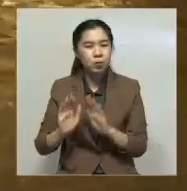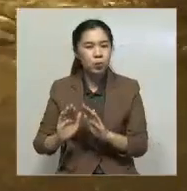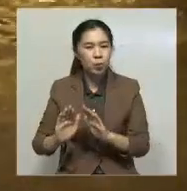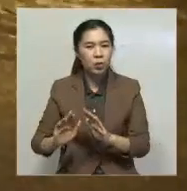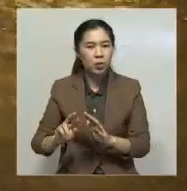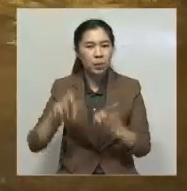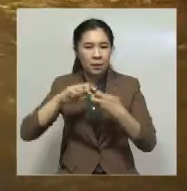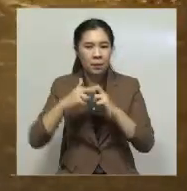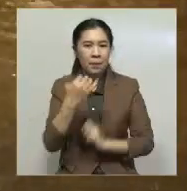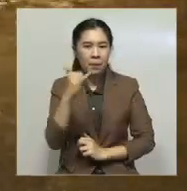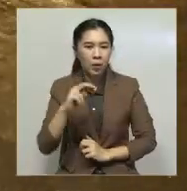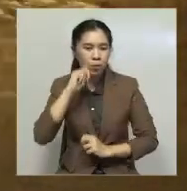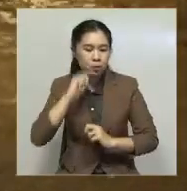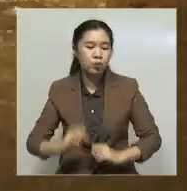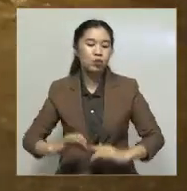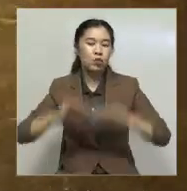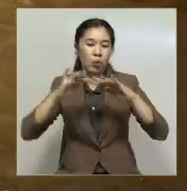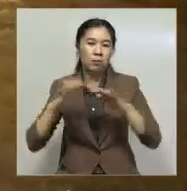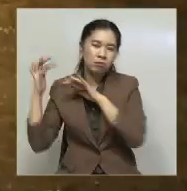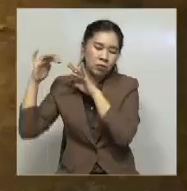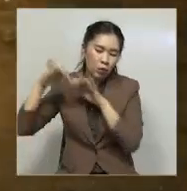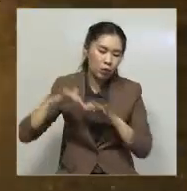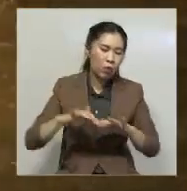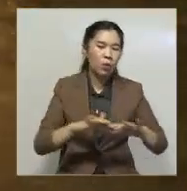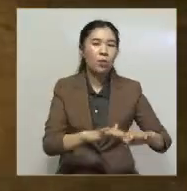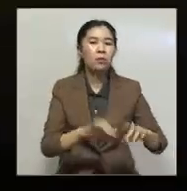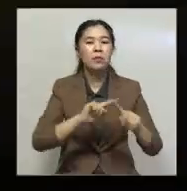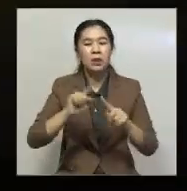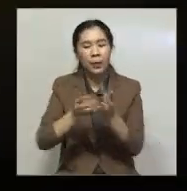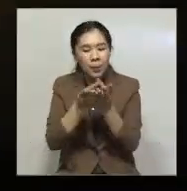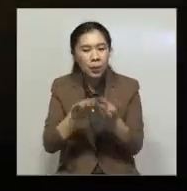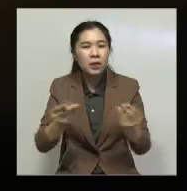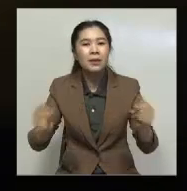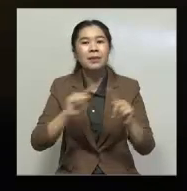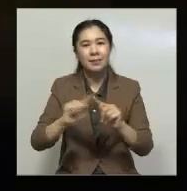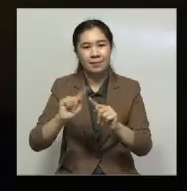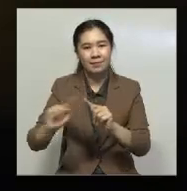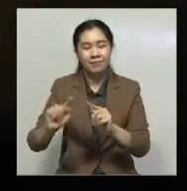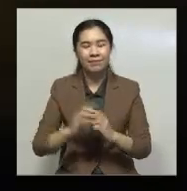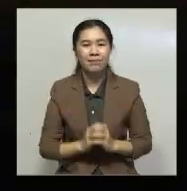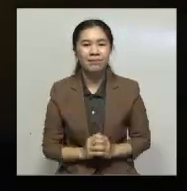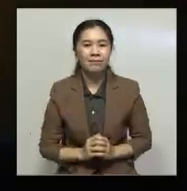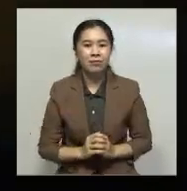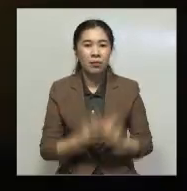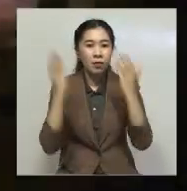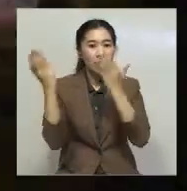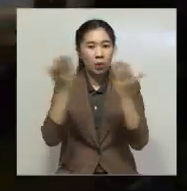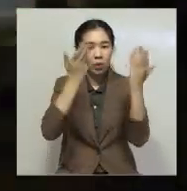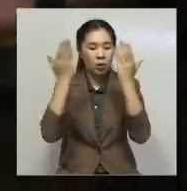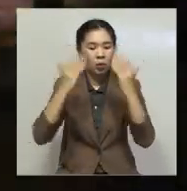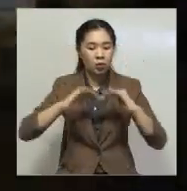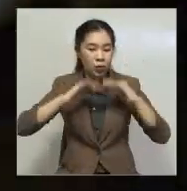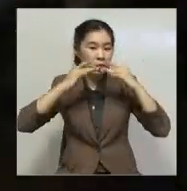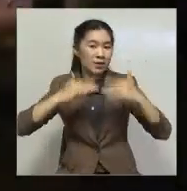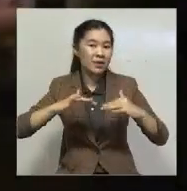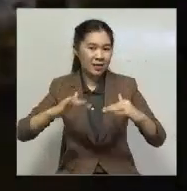าจจะทำให้น้ำท่วมฉับพลันน้ำป่าไหลหลากน้ำล้นตลิ่งรวมไปถึงดินโคลนถล่มได้ด้วยส่วนคลื่นลมบริเวณทะเลอันดามัน